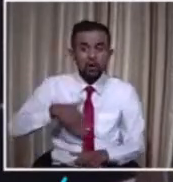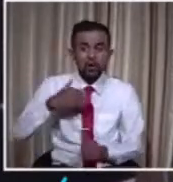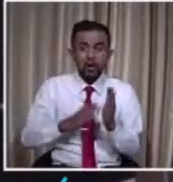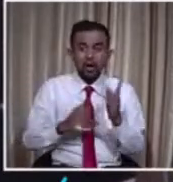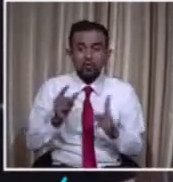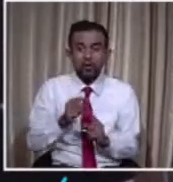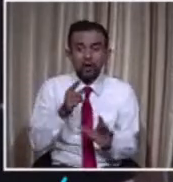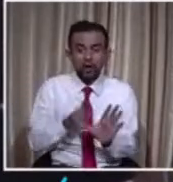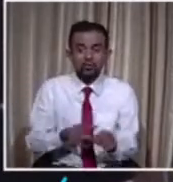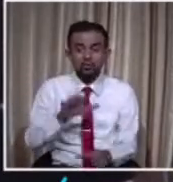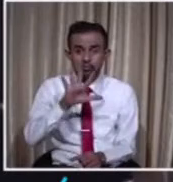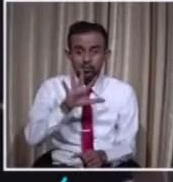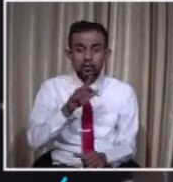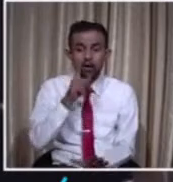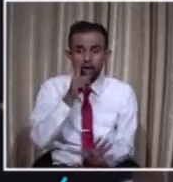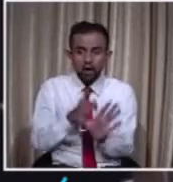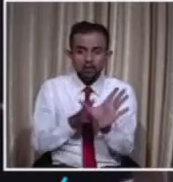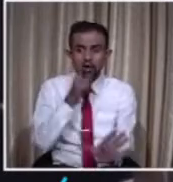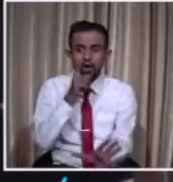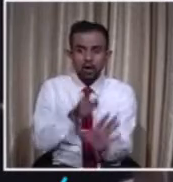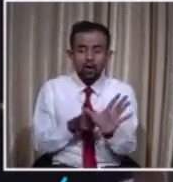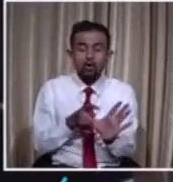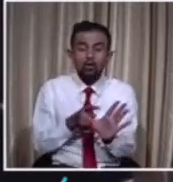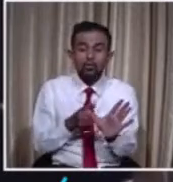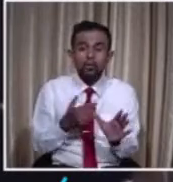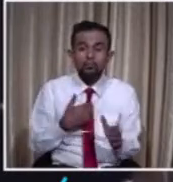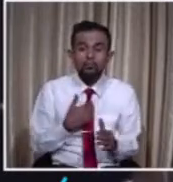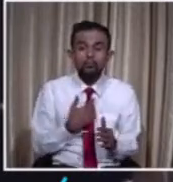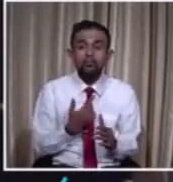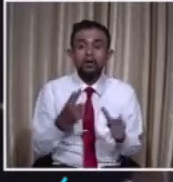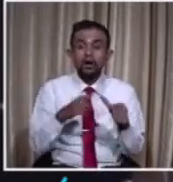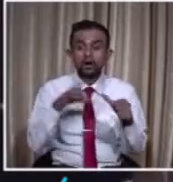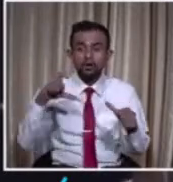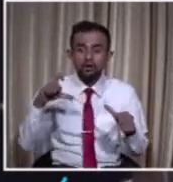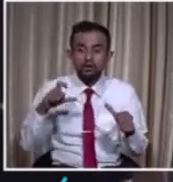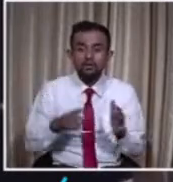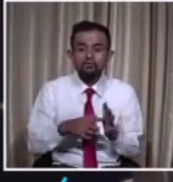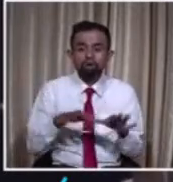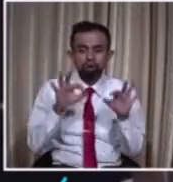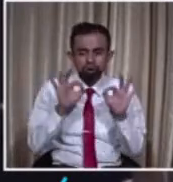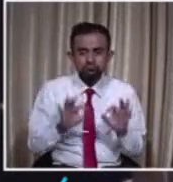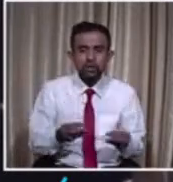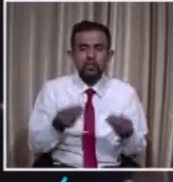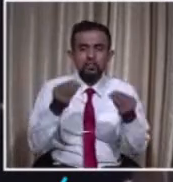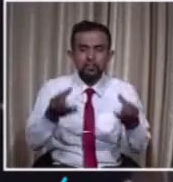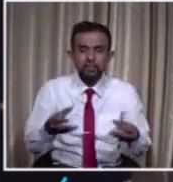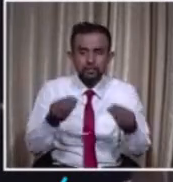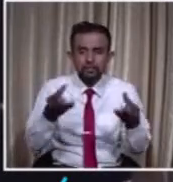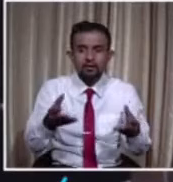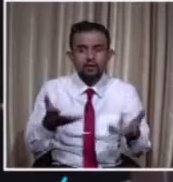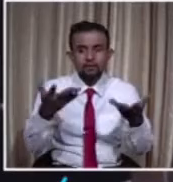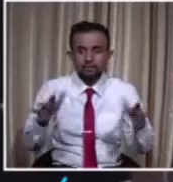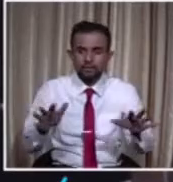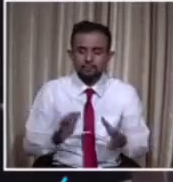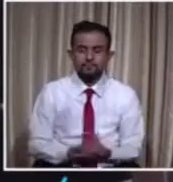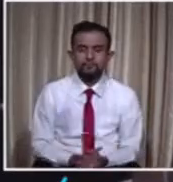bahak. Warshikawa watkam berakam prakasha nityan kulo baradu yutu ayatan walata baradila